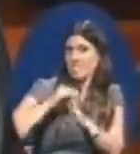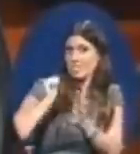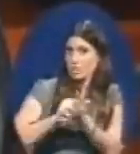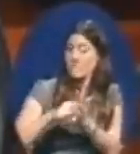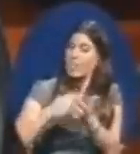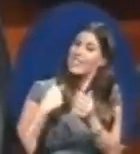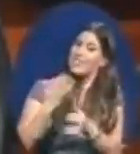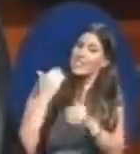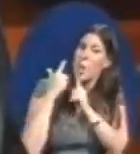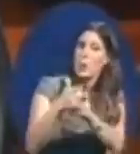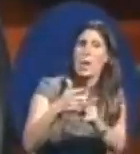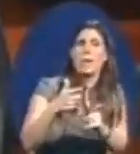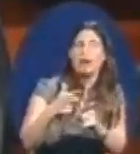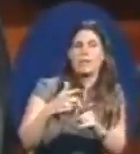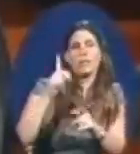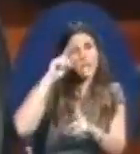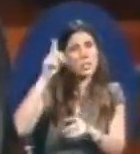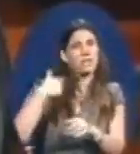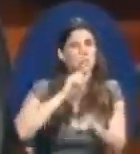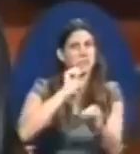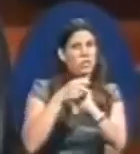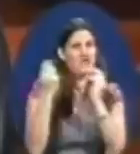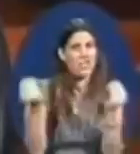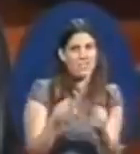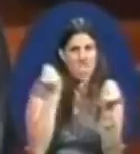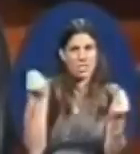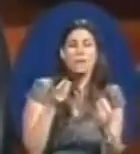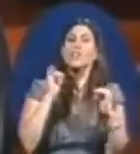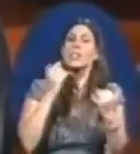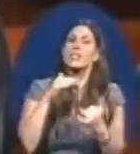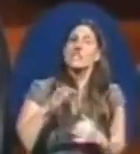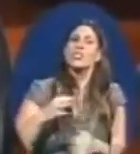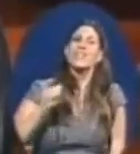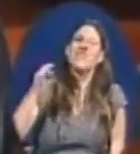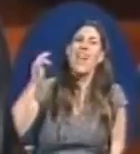עיתונאית לוחמת ודעתנית ושיניתי דברים. כן, יש